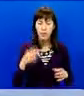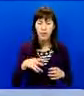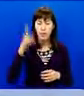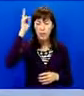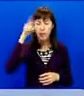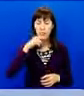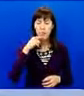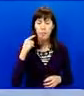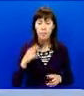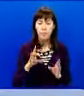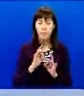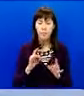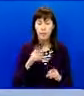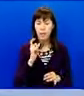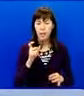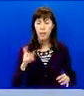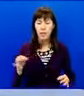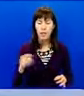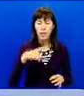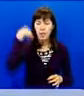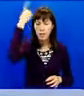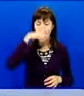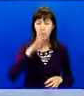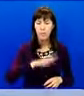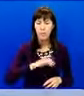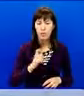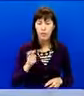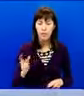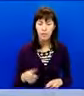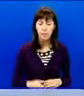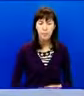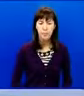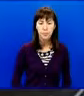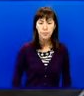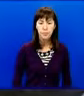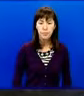дипломаты в России выясняют гражданство и личности погибших и пострадавших.